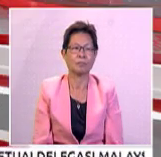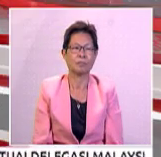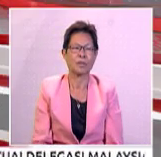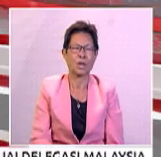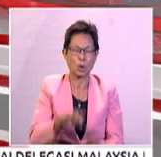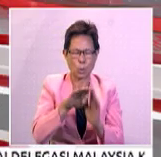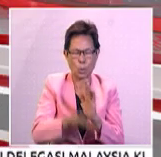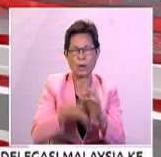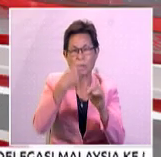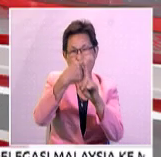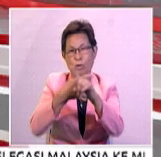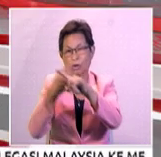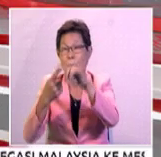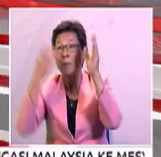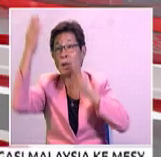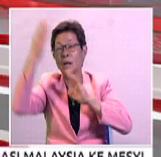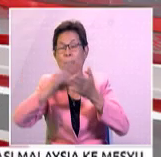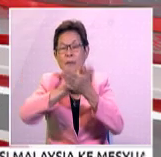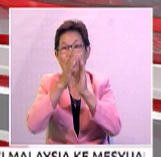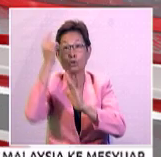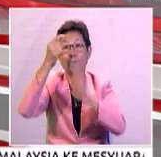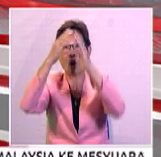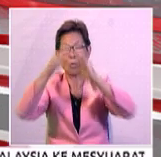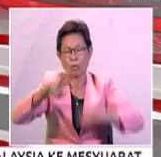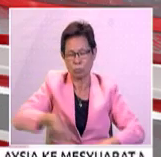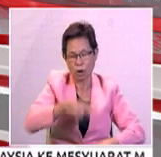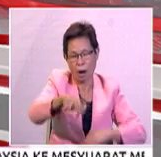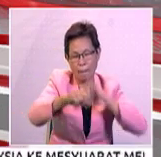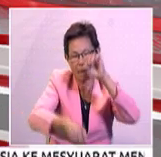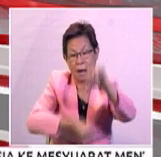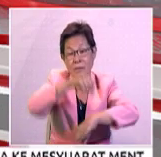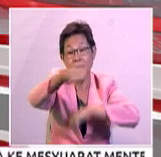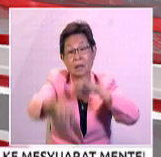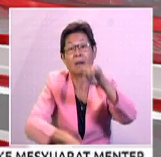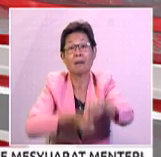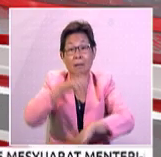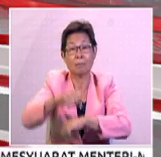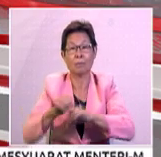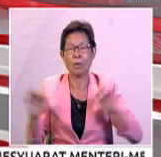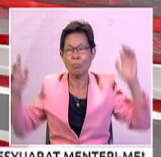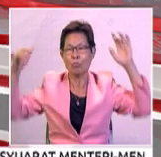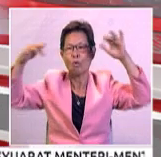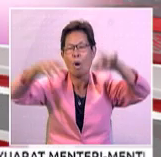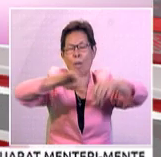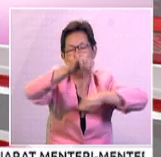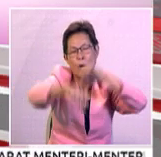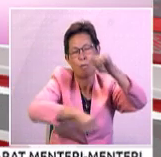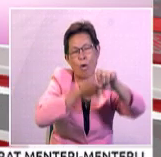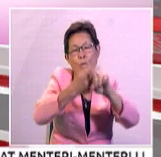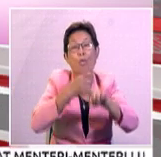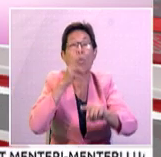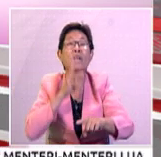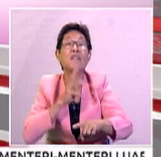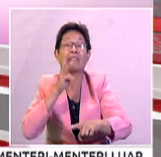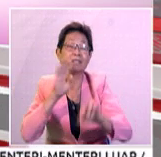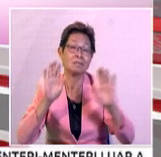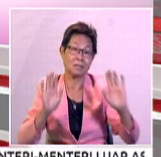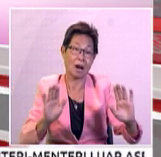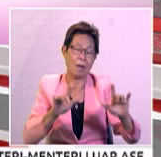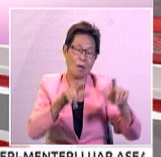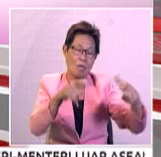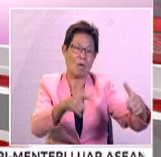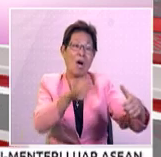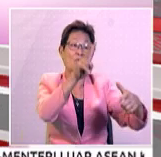Kurang sebulan setengah lagi, Malaysia akan menjadi tuan rumah jelajah berbasikal yang hanya menghimpunkan pelumba-pelumba wanita.